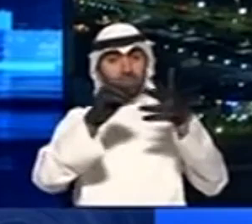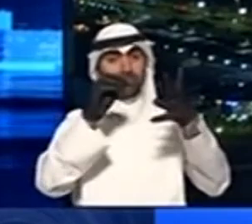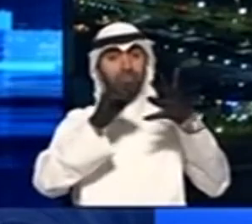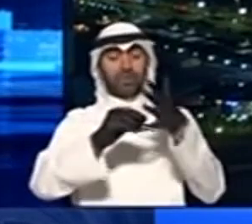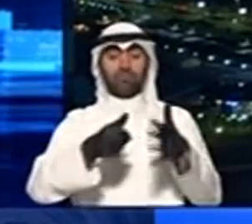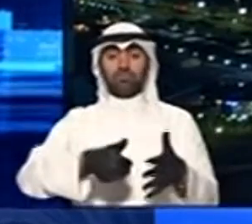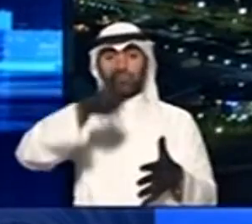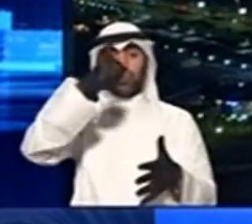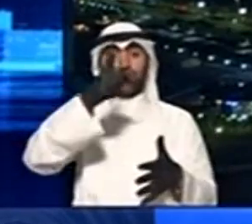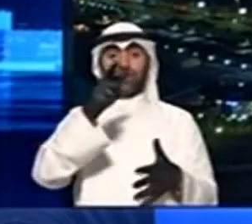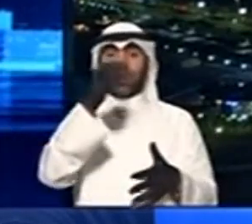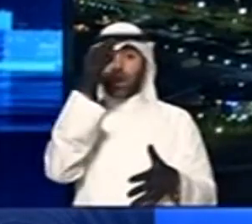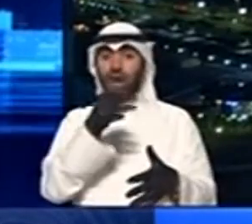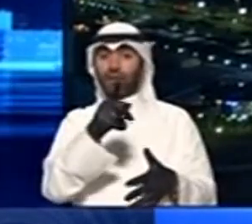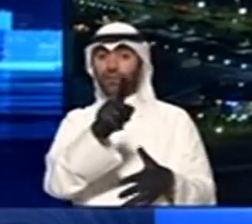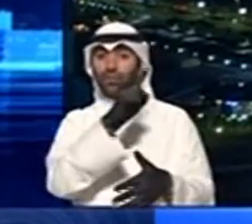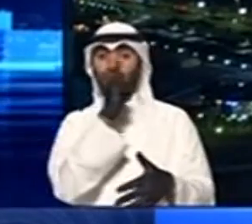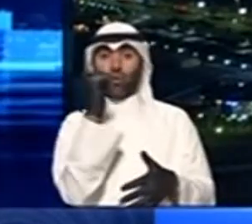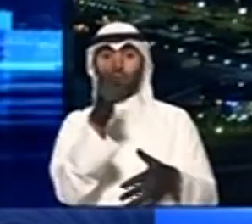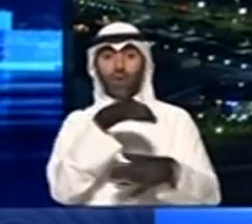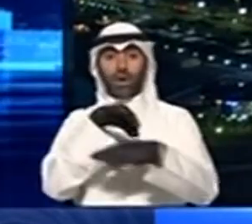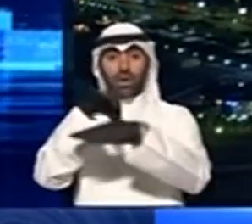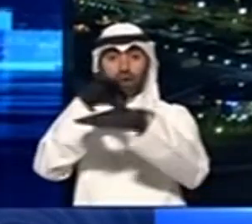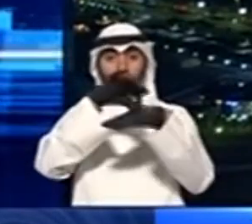لمن يريد أن يرد التحية